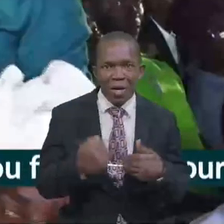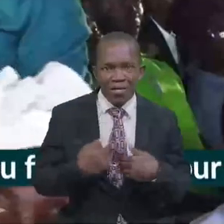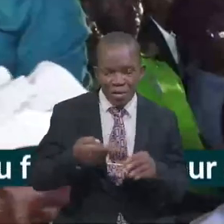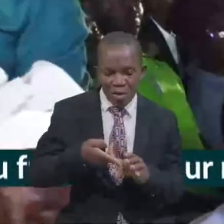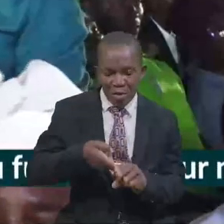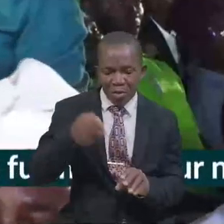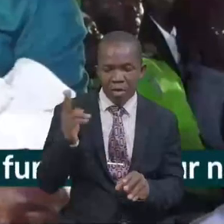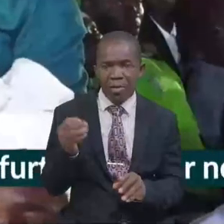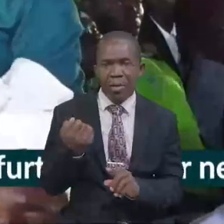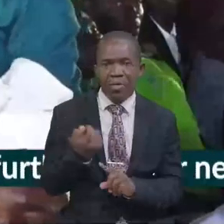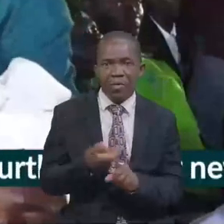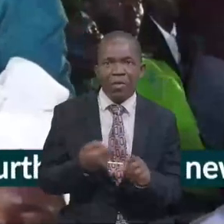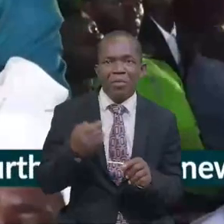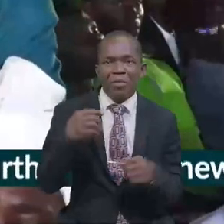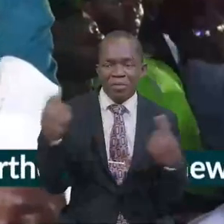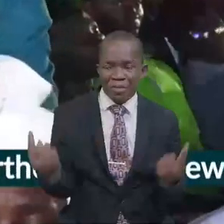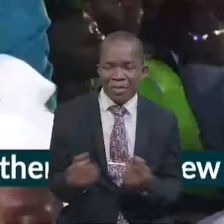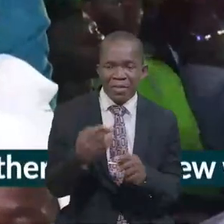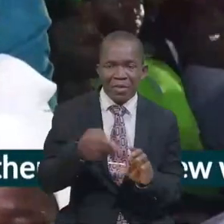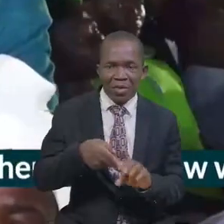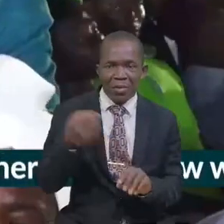de remplir les formulaires